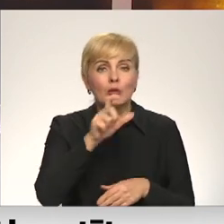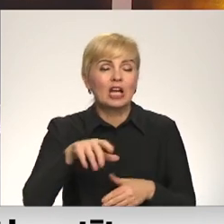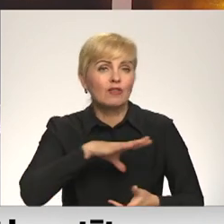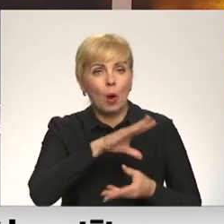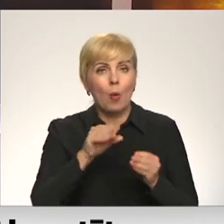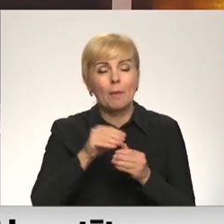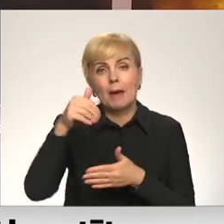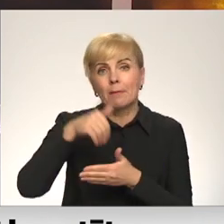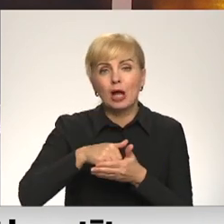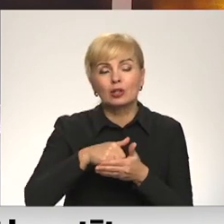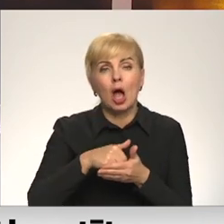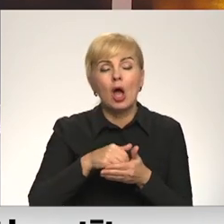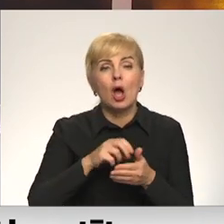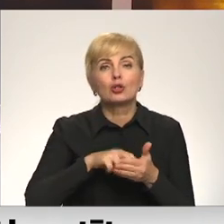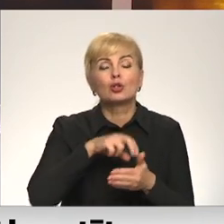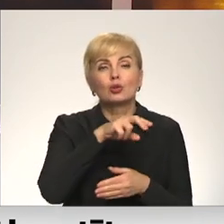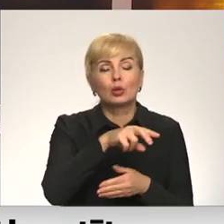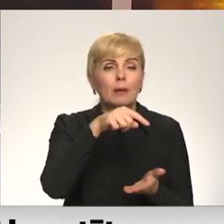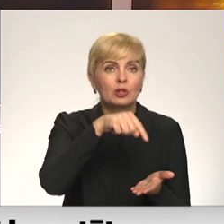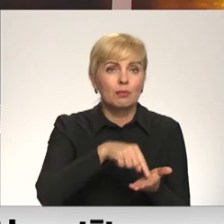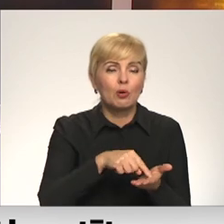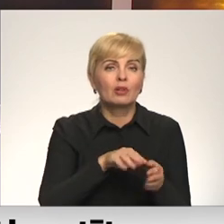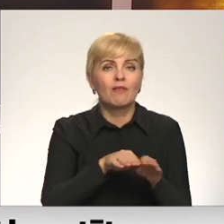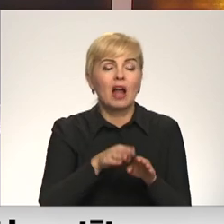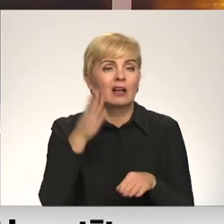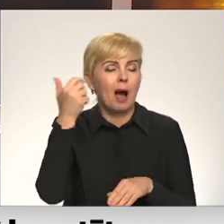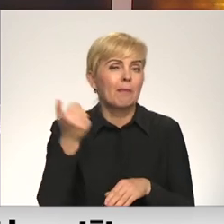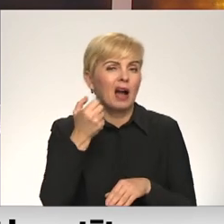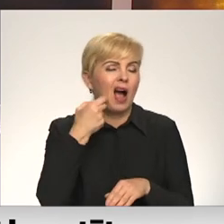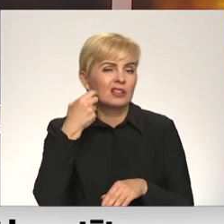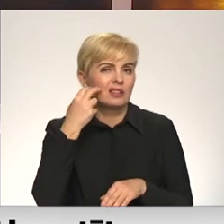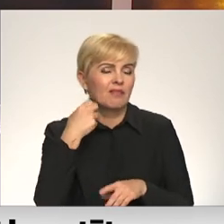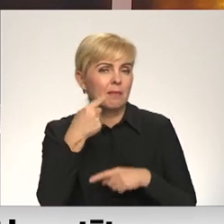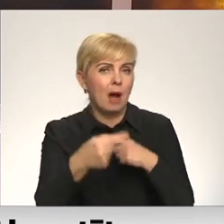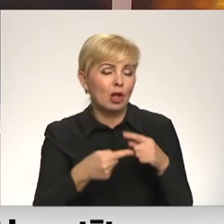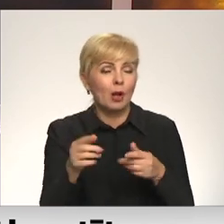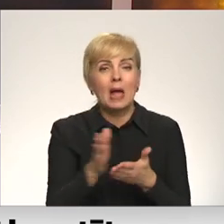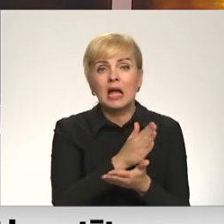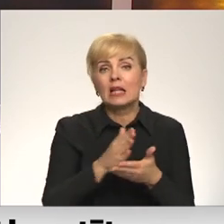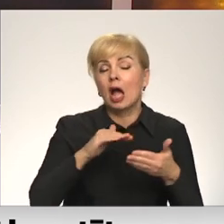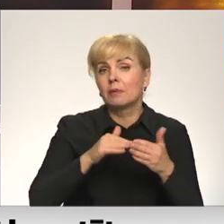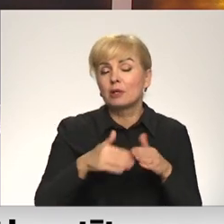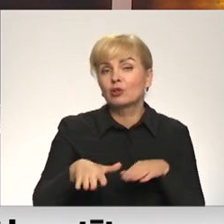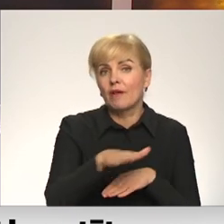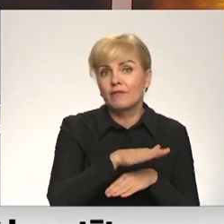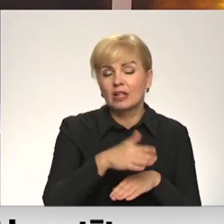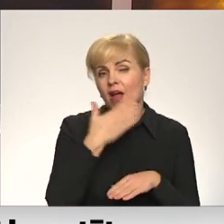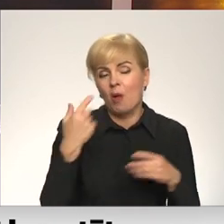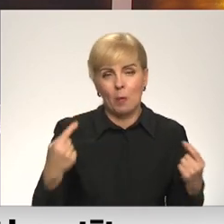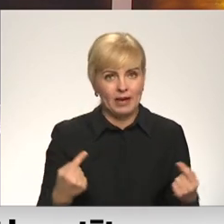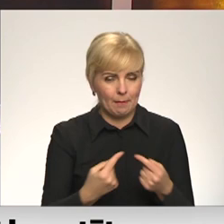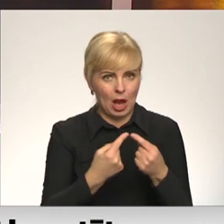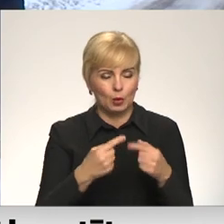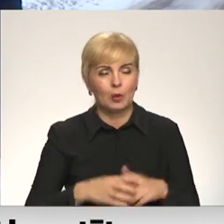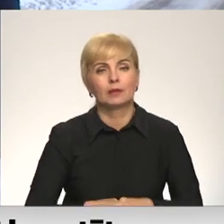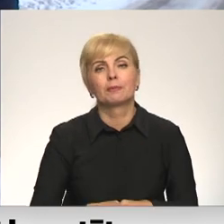kopējos pasta sūtījuma saņemšanas punktus vērtē kā pagājušā gadsimta mantojumu, kaut gan daļa no tiem pilsētas vidē vairs nav piemēroti.